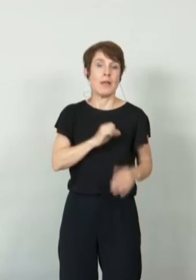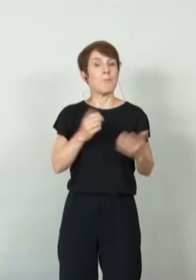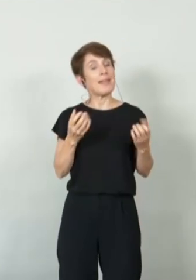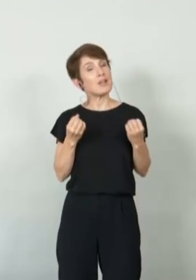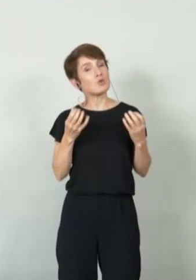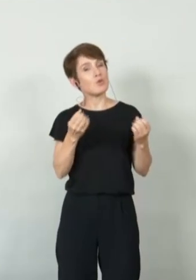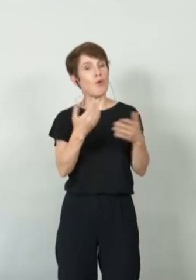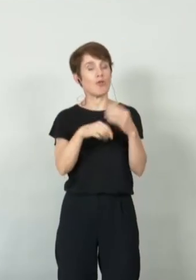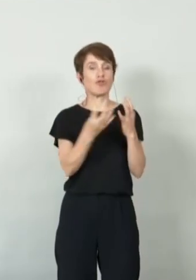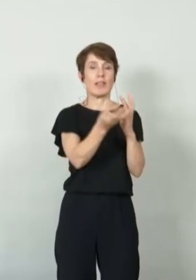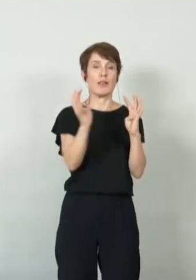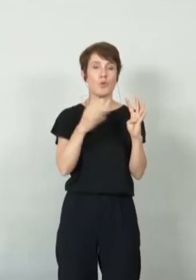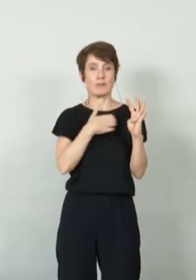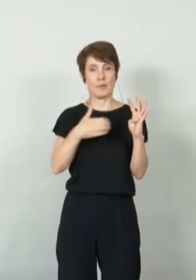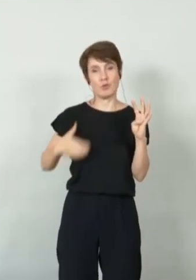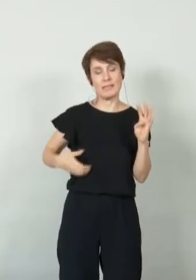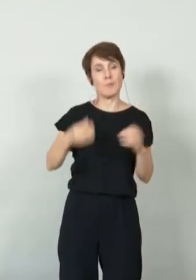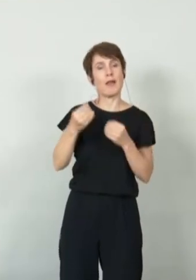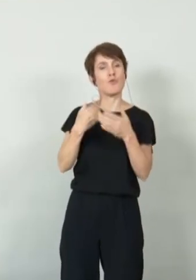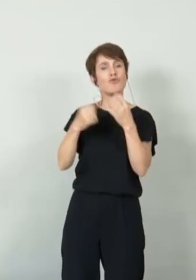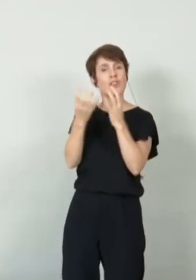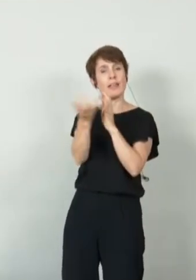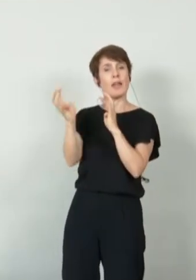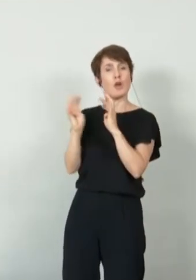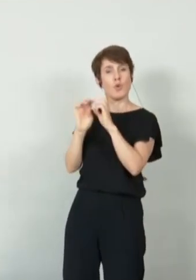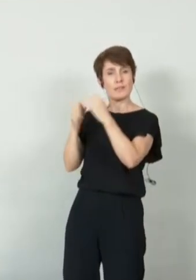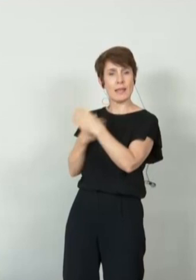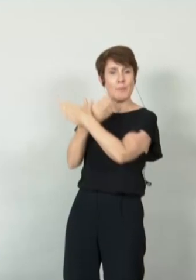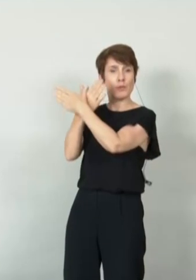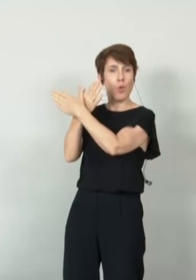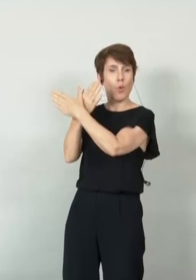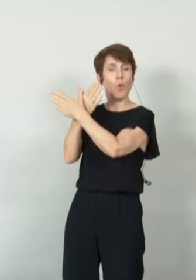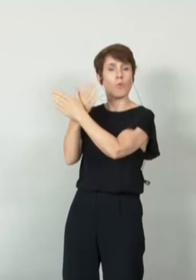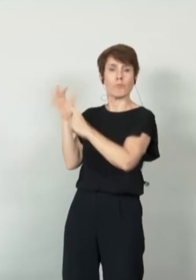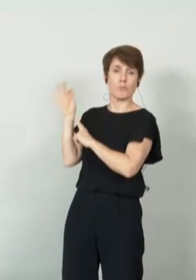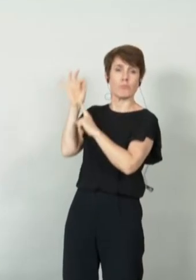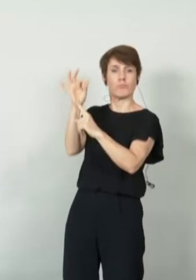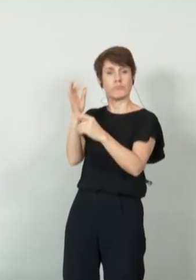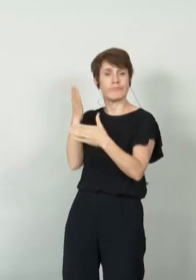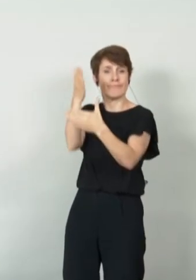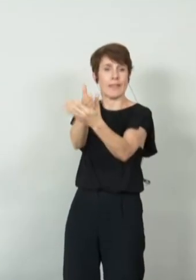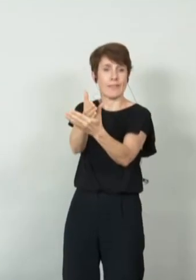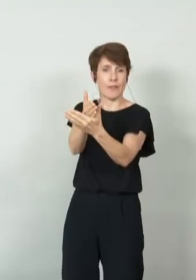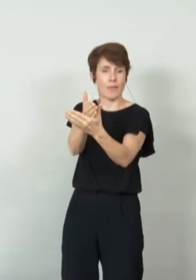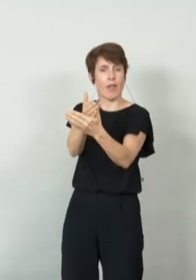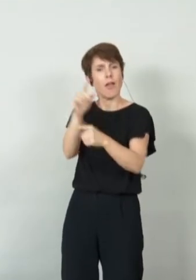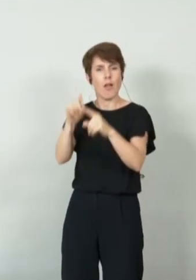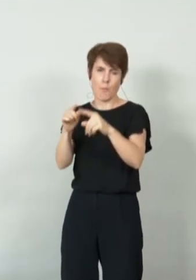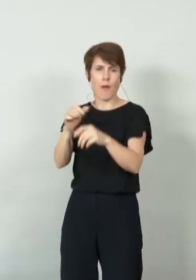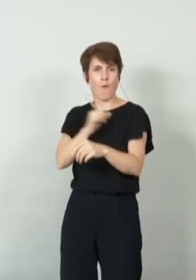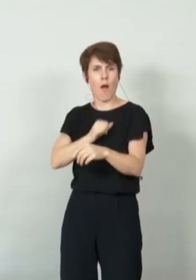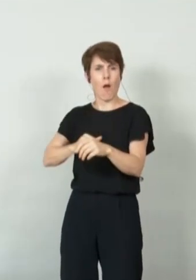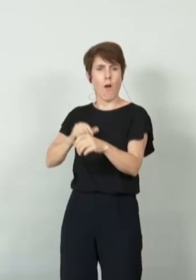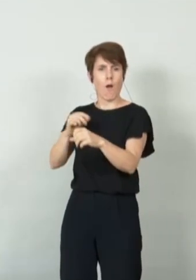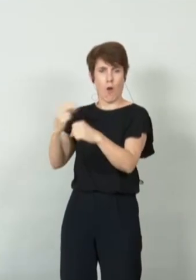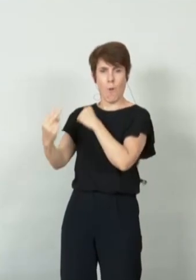voir le conseil communautaire et interrompu par des remarques plus ou moins acerbes me concernant